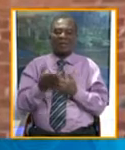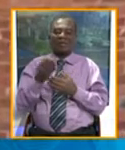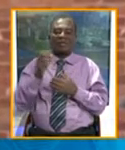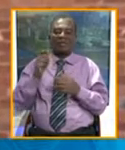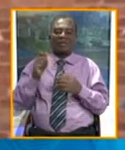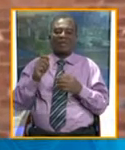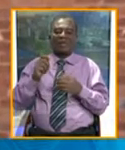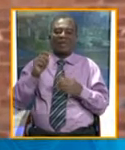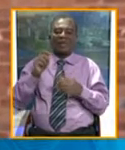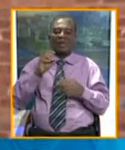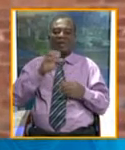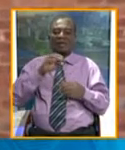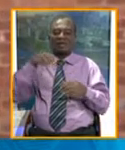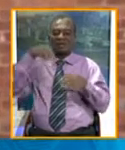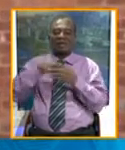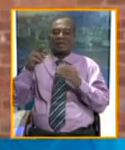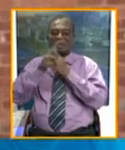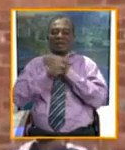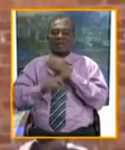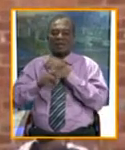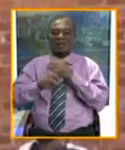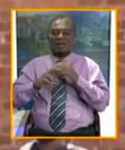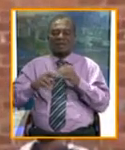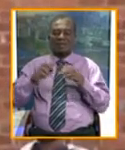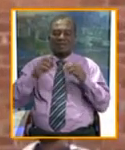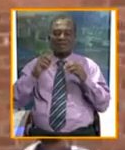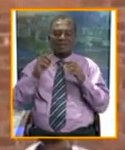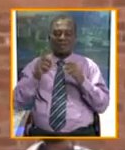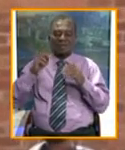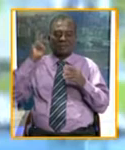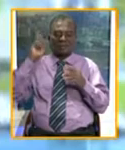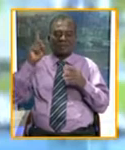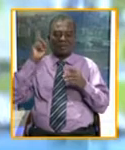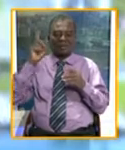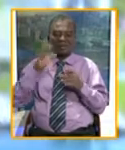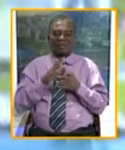le territoire national que dans les représentations diplomatiques.